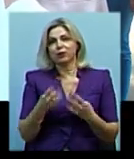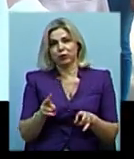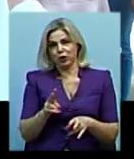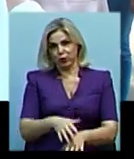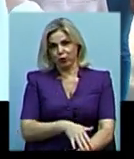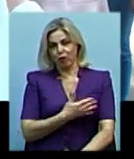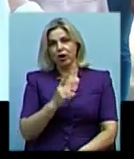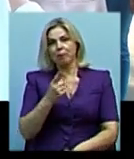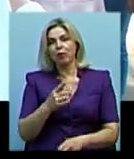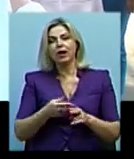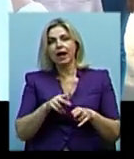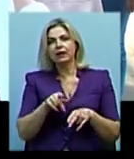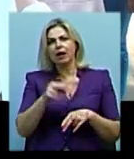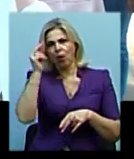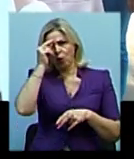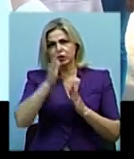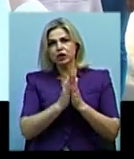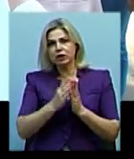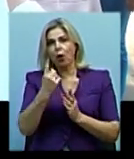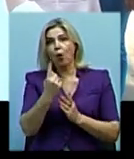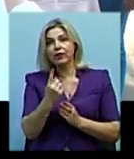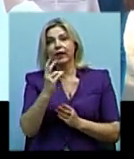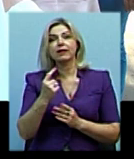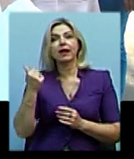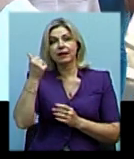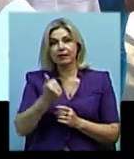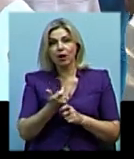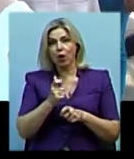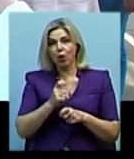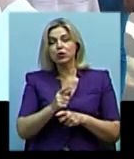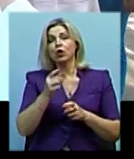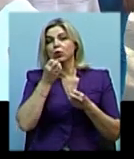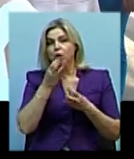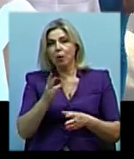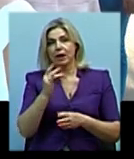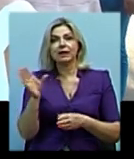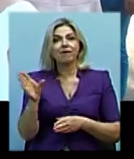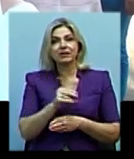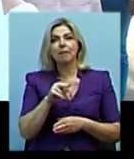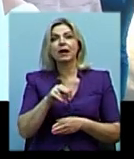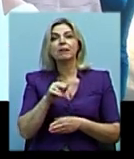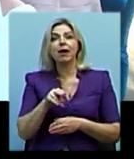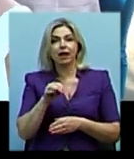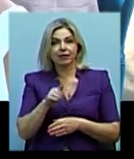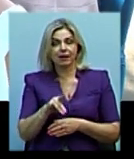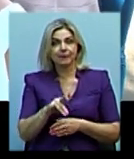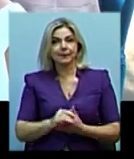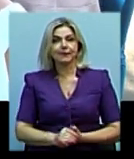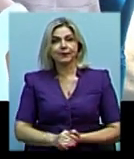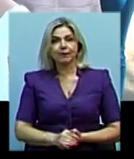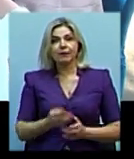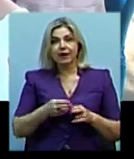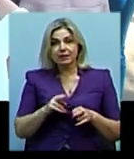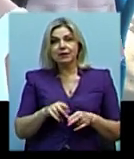що інтегровані посібники один на тиждень – це дуже добре по всіх предметах. І дуже гарно те, що